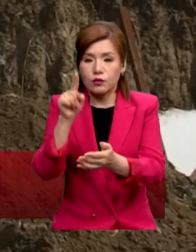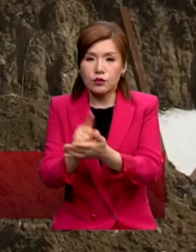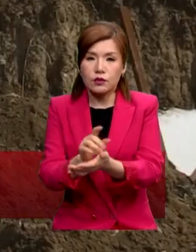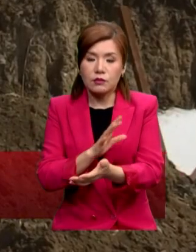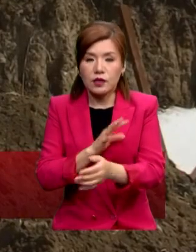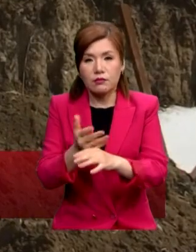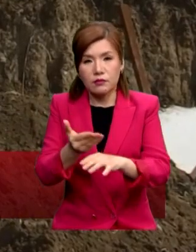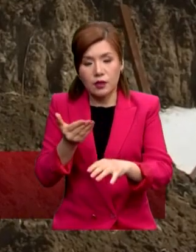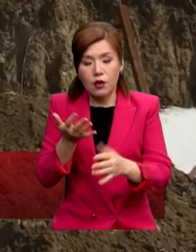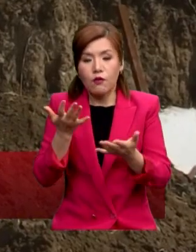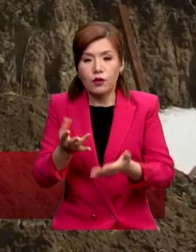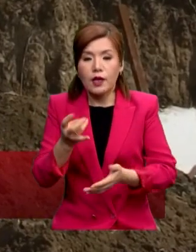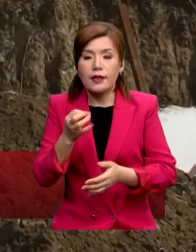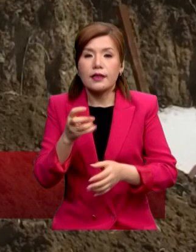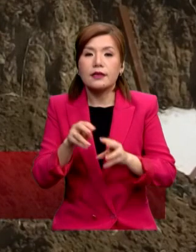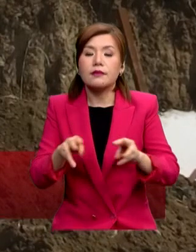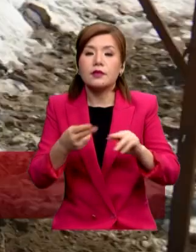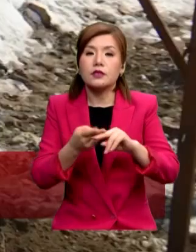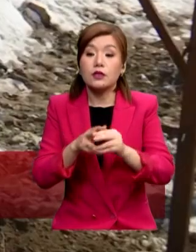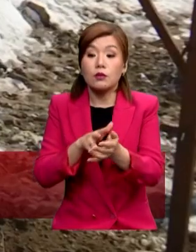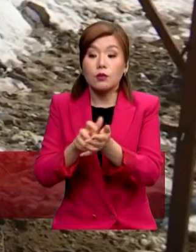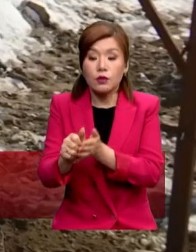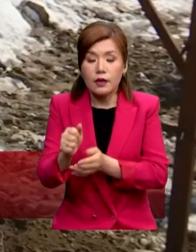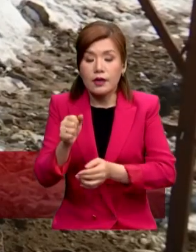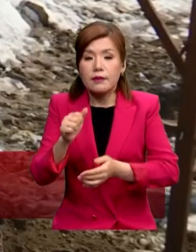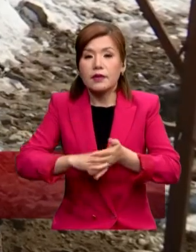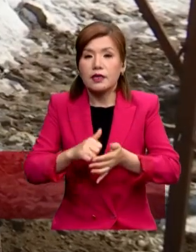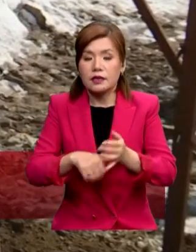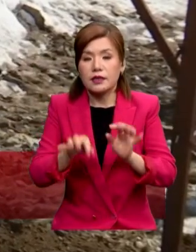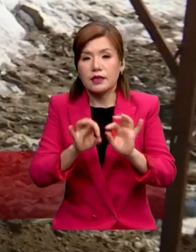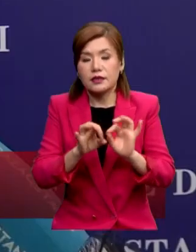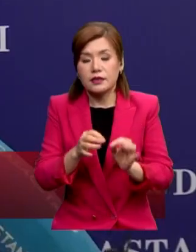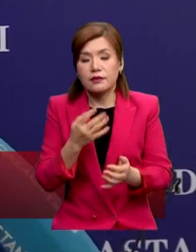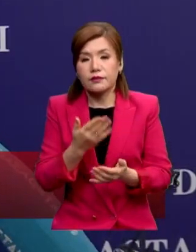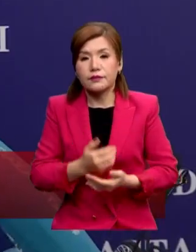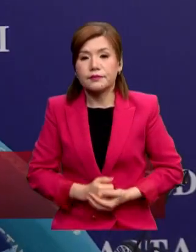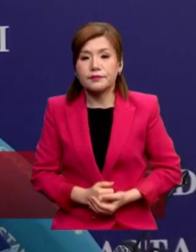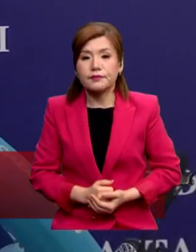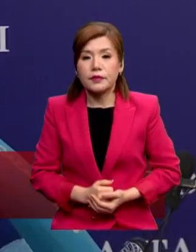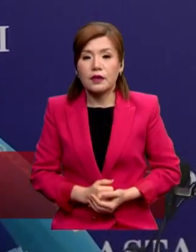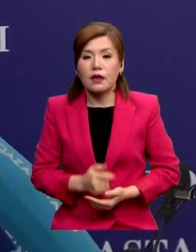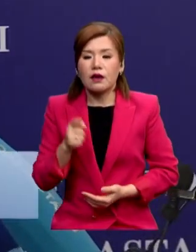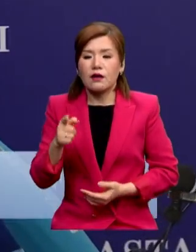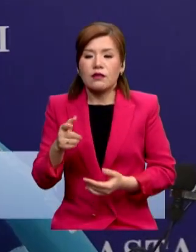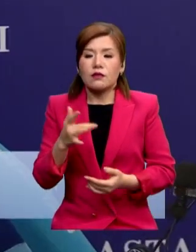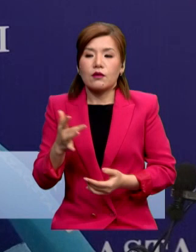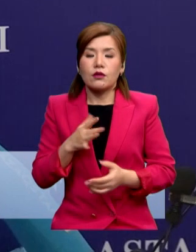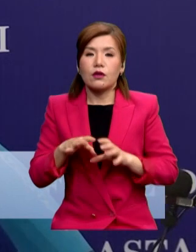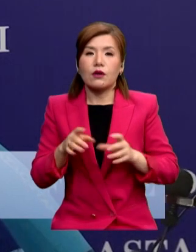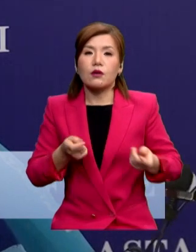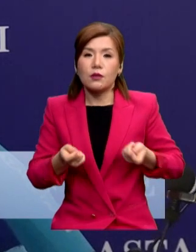Әділет департаментінің мамандары тұрғын үйдің сүрілмеу себебін былай түсіндірді. Борышкерлер тарапынан